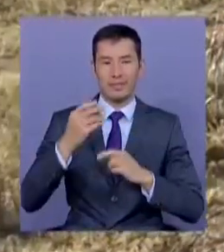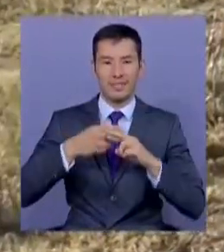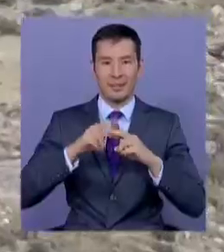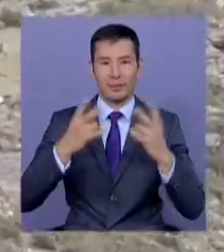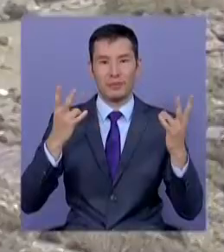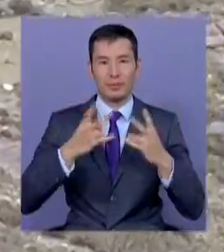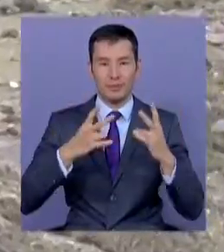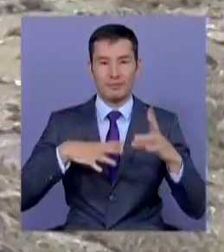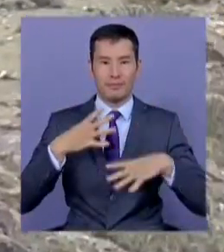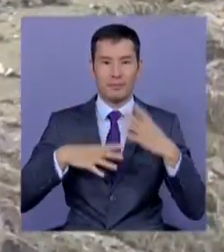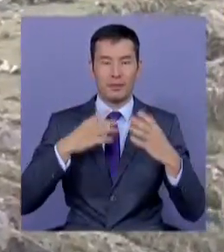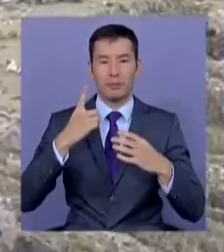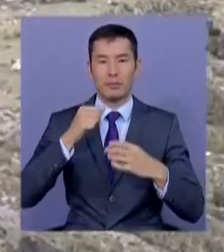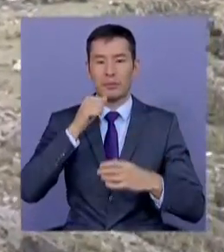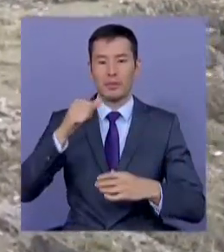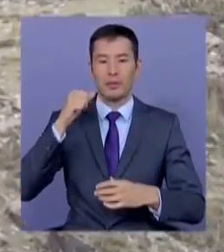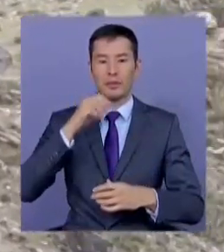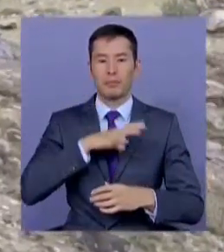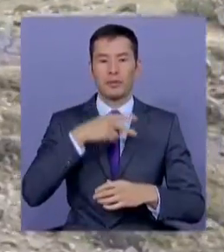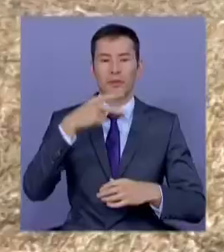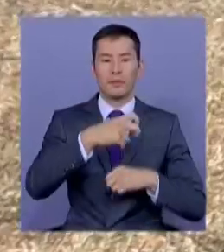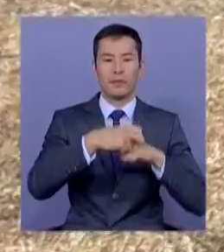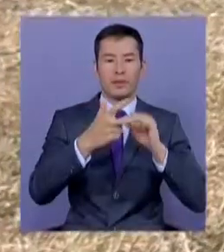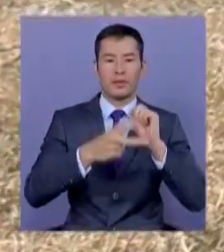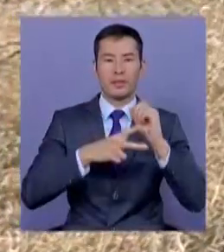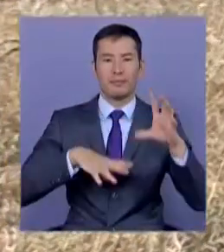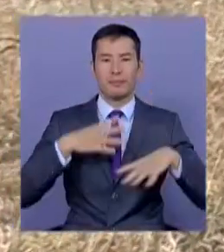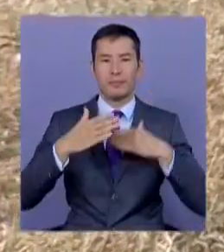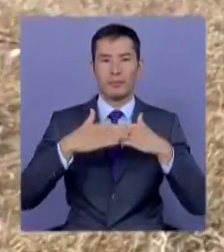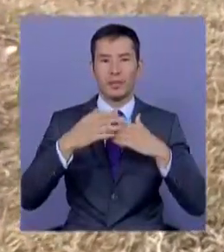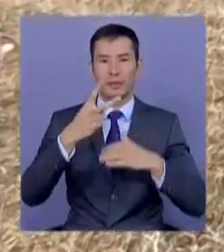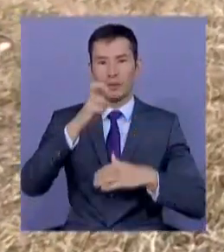айта кеткен жөн. Өткен жылы аңыраққа 2018 оқу-жаттығуына екі